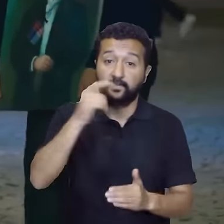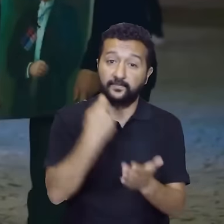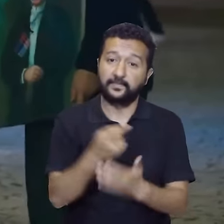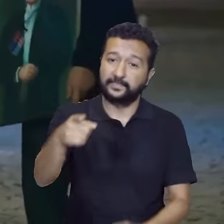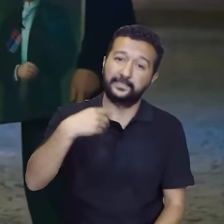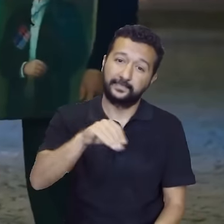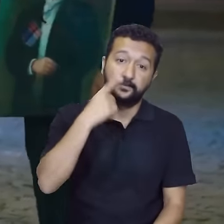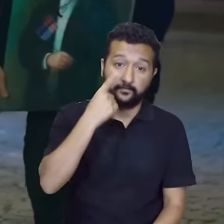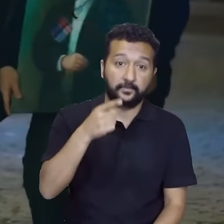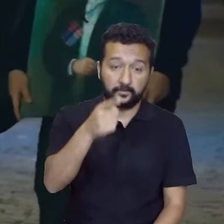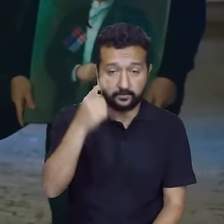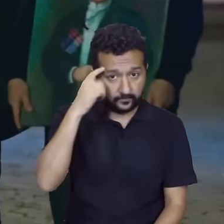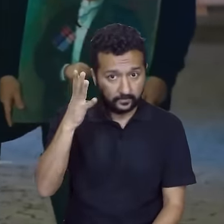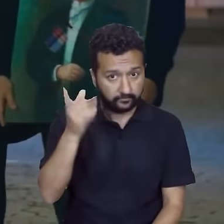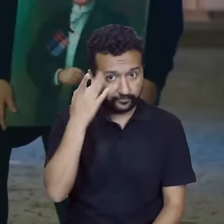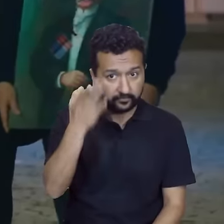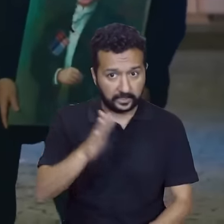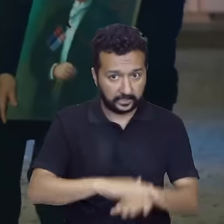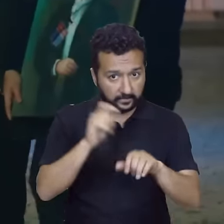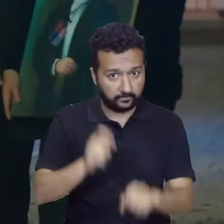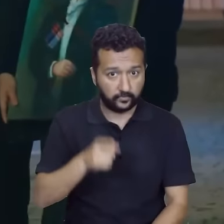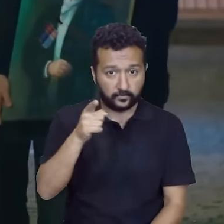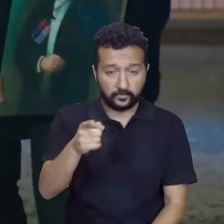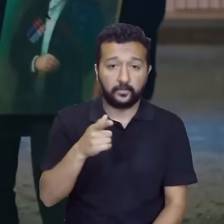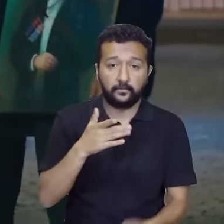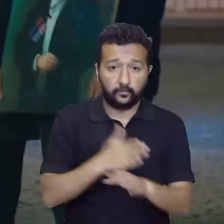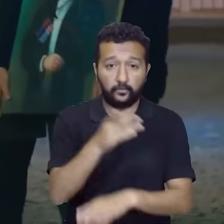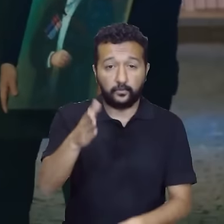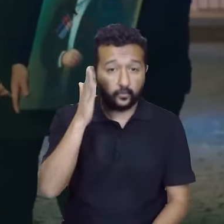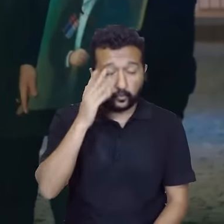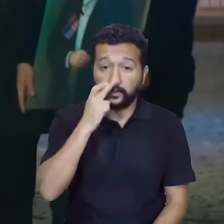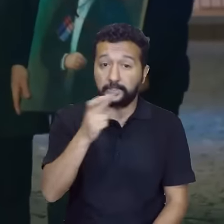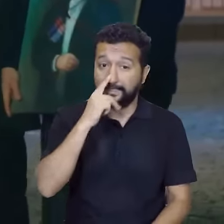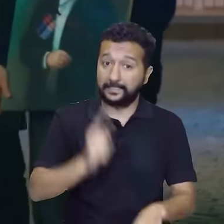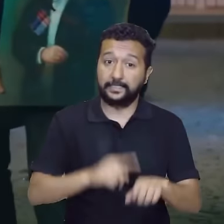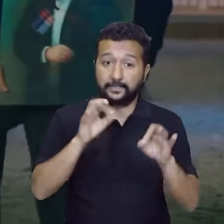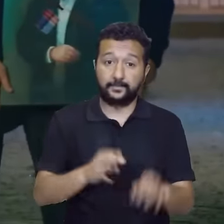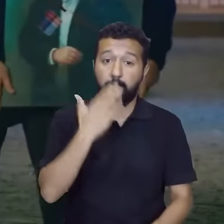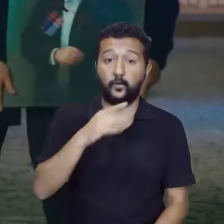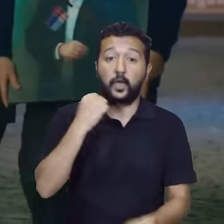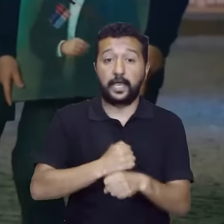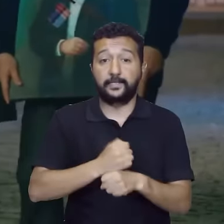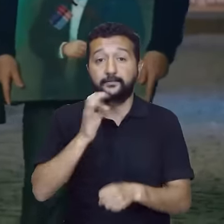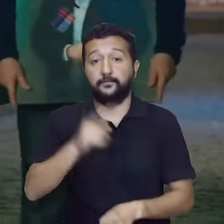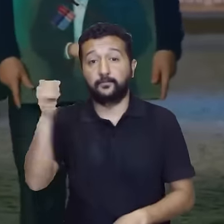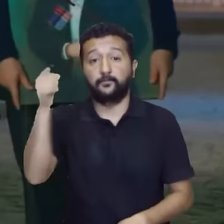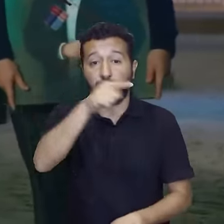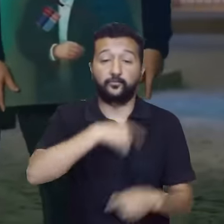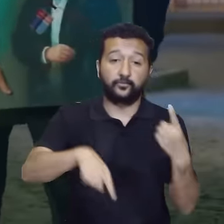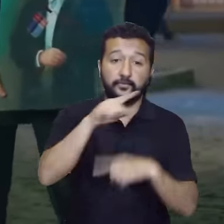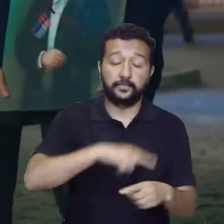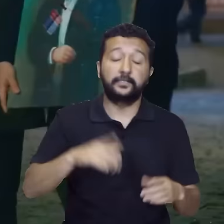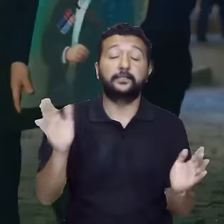onu bana sat. Ya bak. Oğlum siz kafayı mı yediniz ya? Ne yapıyorsunuz ya? Herif basbayağı sizi uyuttunuz ve siz inandınız ha. Yok Galicia'ymış, yok oymuş, yok